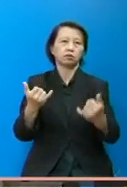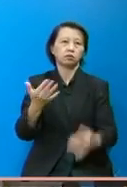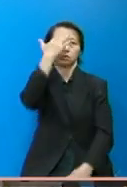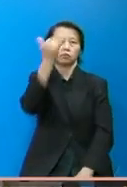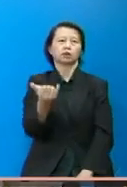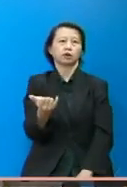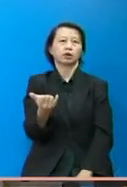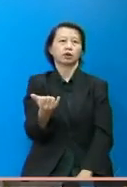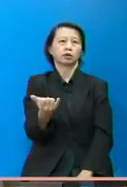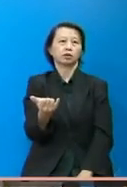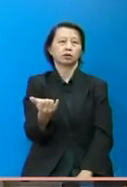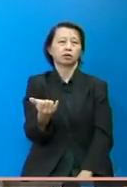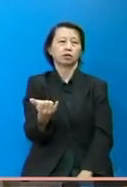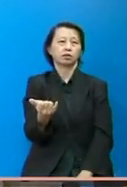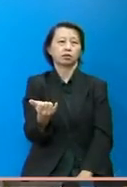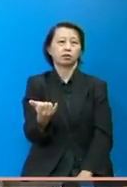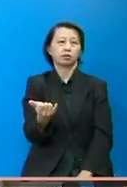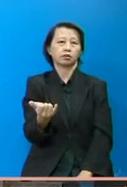that?